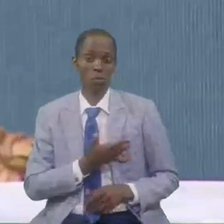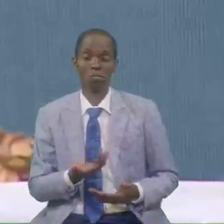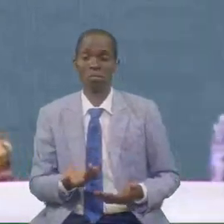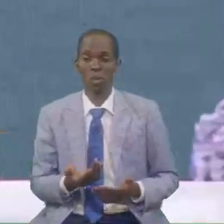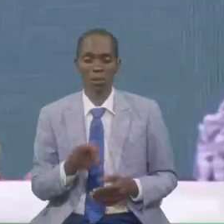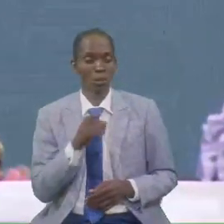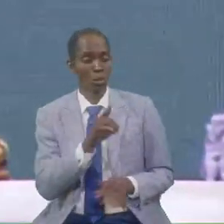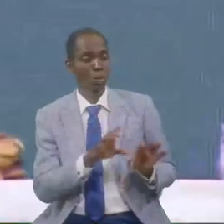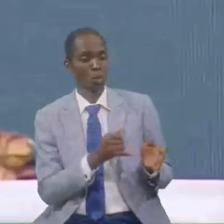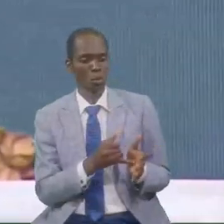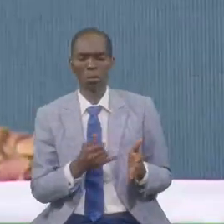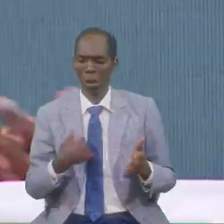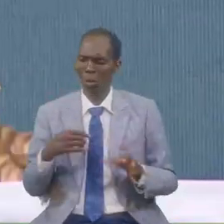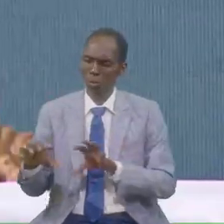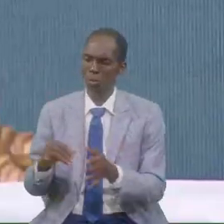Ils le font, je le fais.